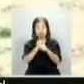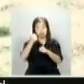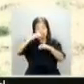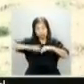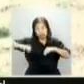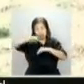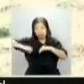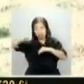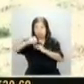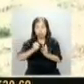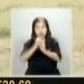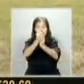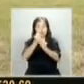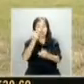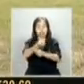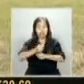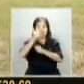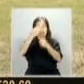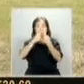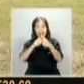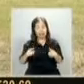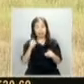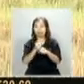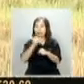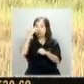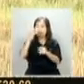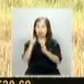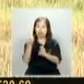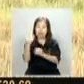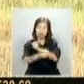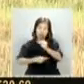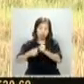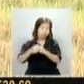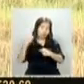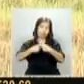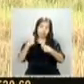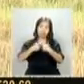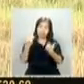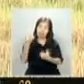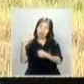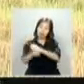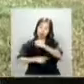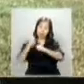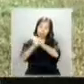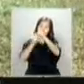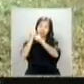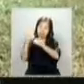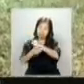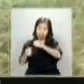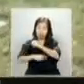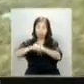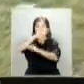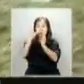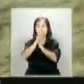รที่ปลูกผลไม้ได้บางส่วนแต่ไม่สามารถช่วยเหลือชาวนาที่กำลังรอปลูกข้าวนาปีทั้งหมดกว่า 5,000 ไร่ได้